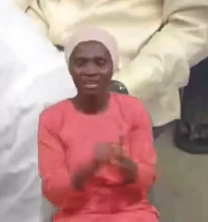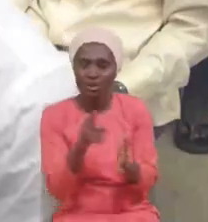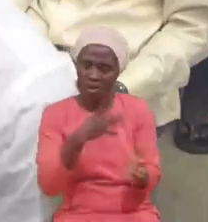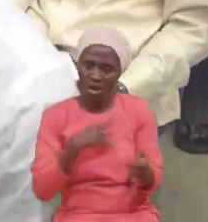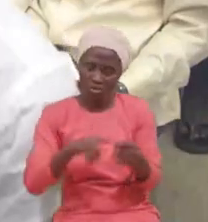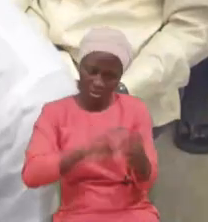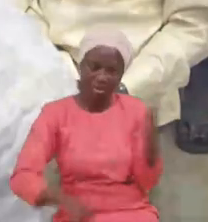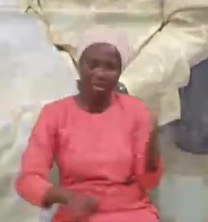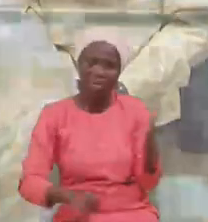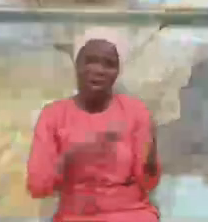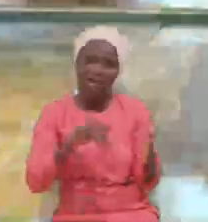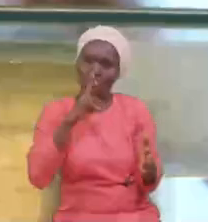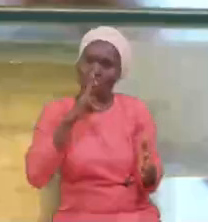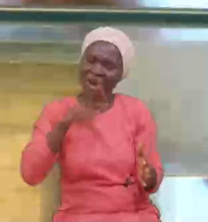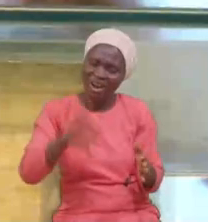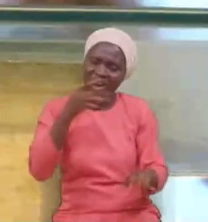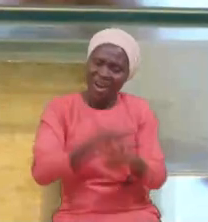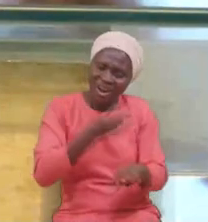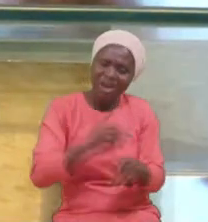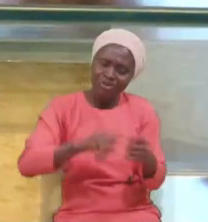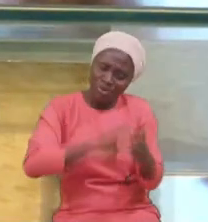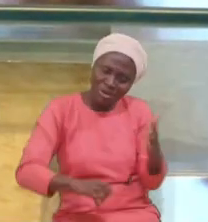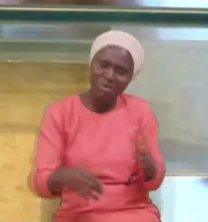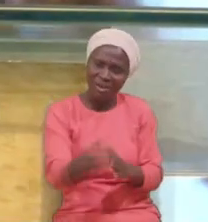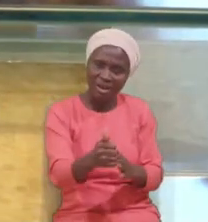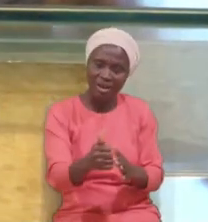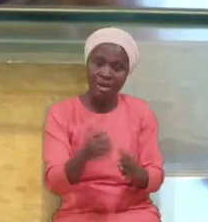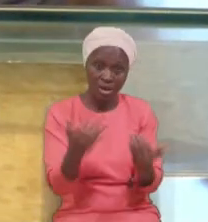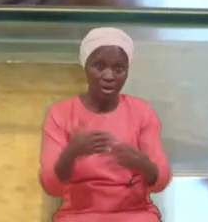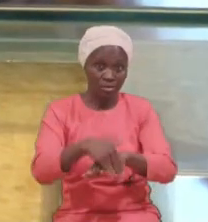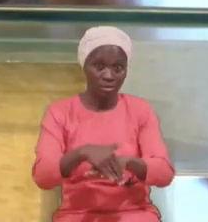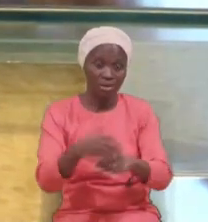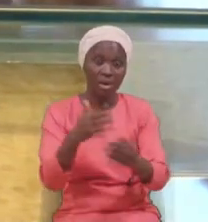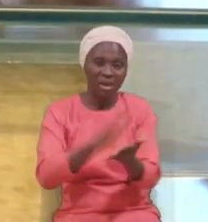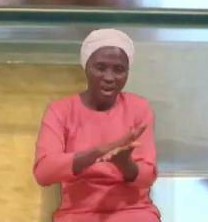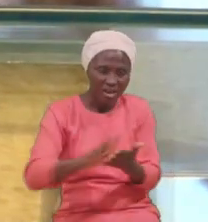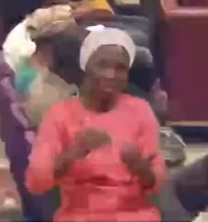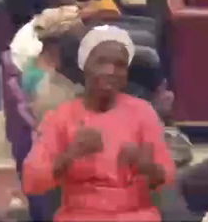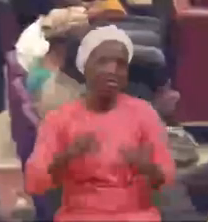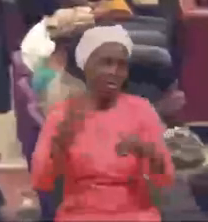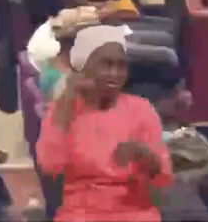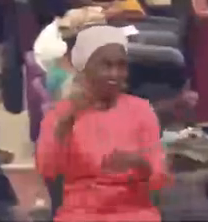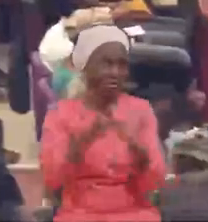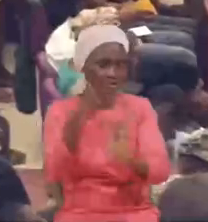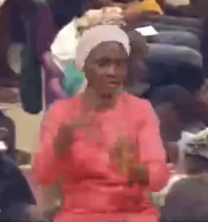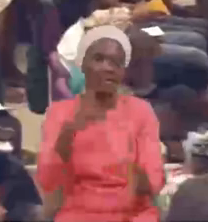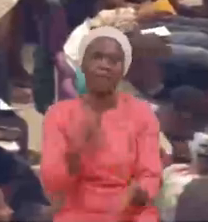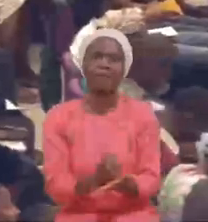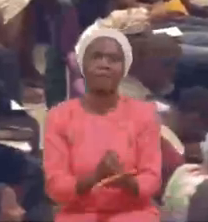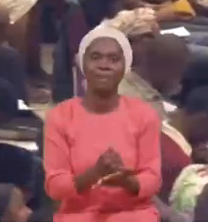sales dont vous devez débarrasser. Alors, et vous avez la difficulté ce soir,